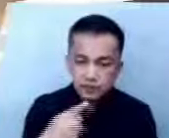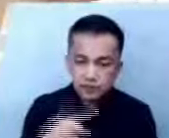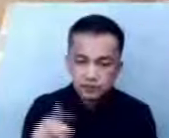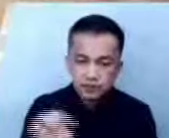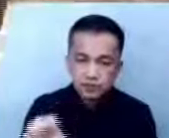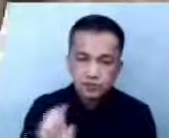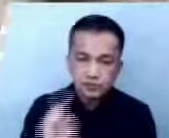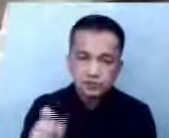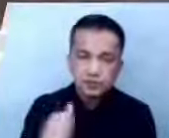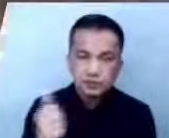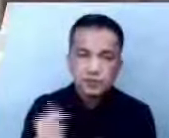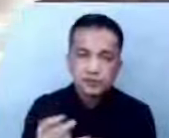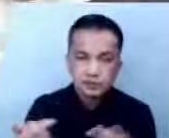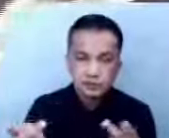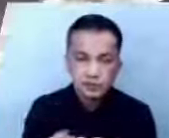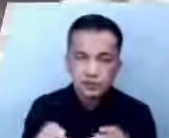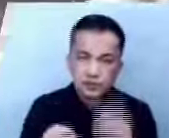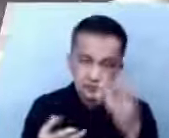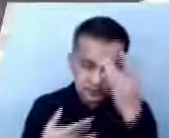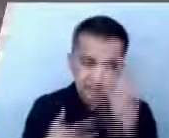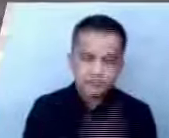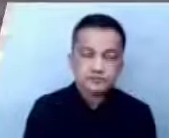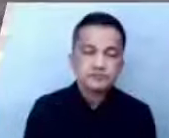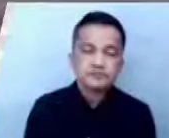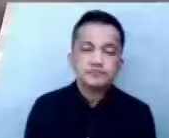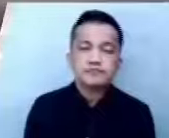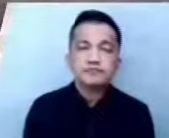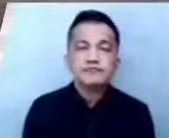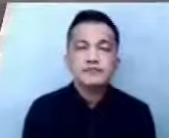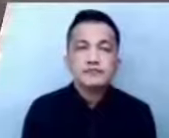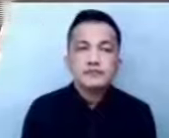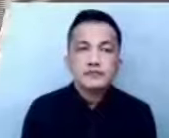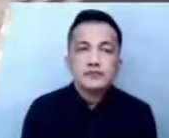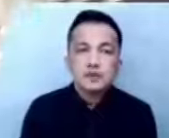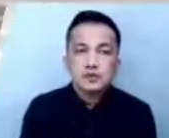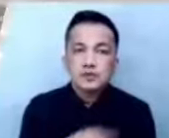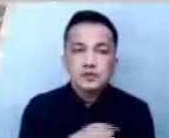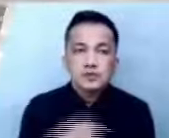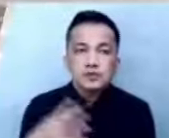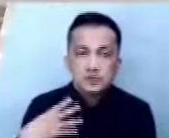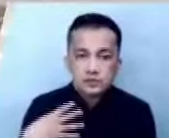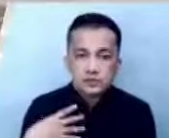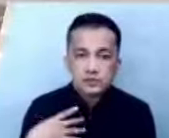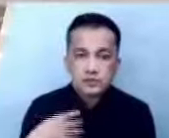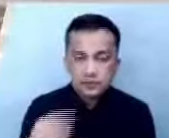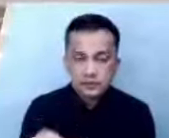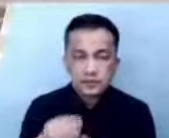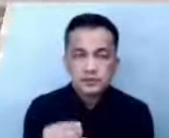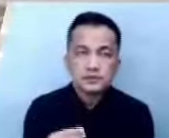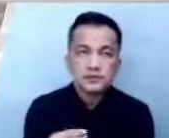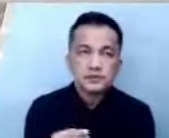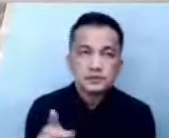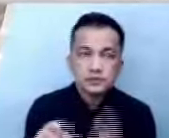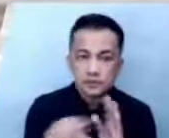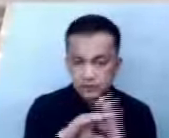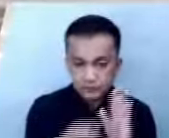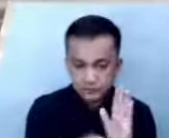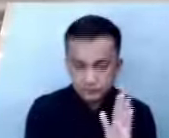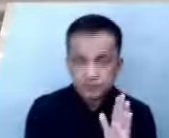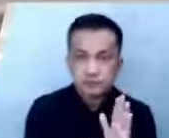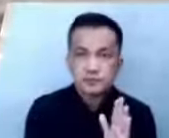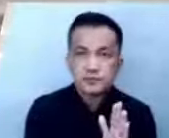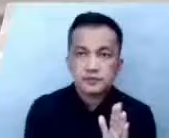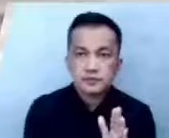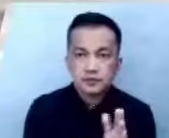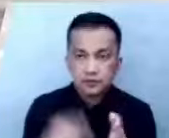kung wala namang sakit. Hintay lang natin yung pag-issue nitong nasabing guidelines para masigurado